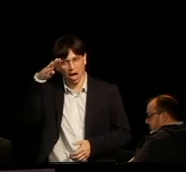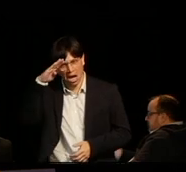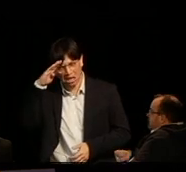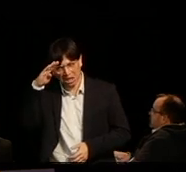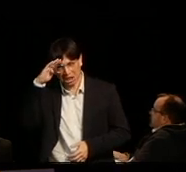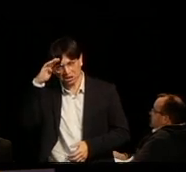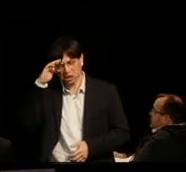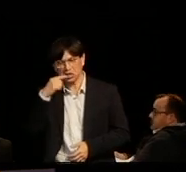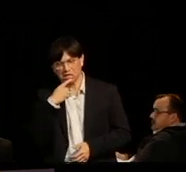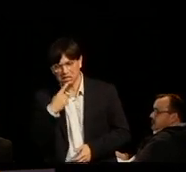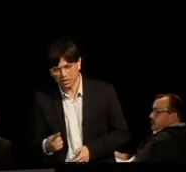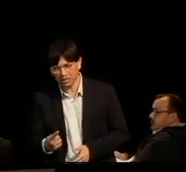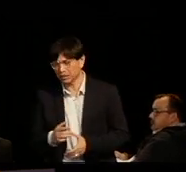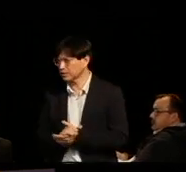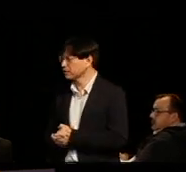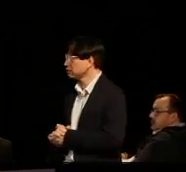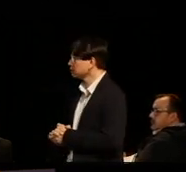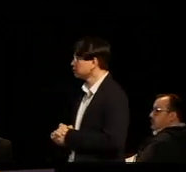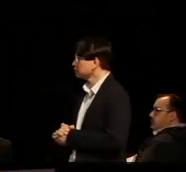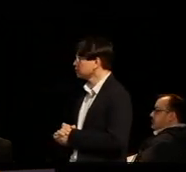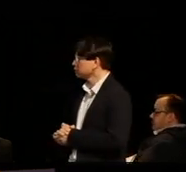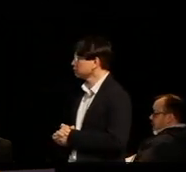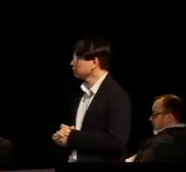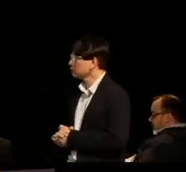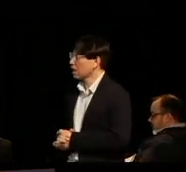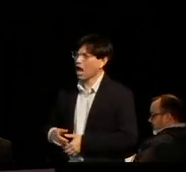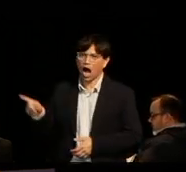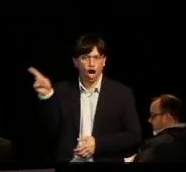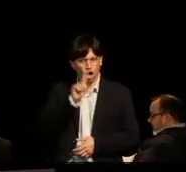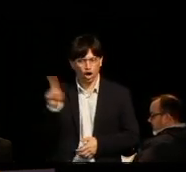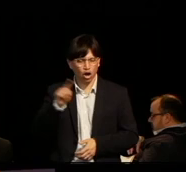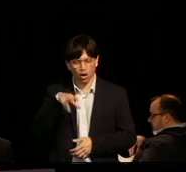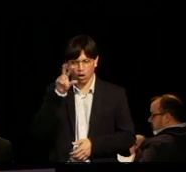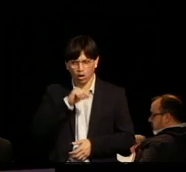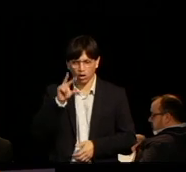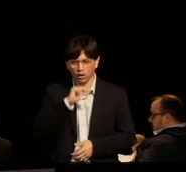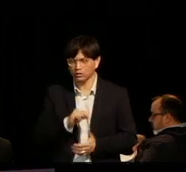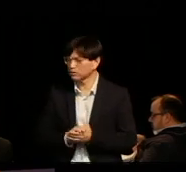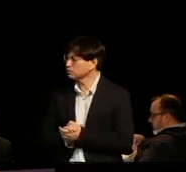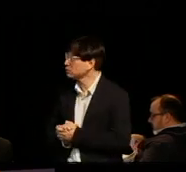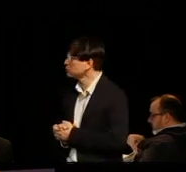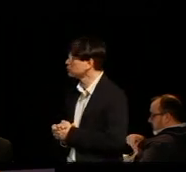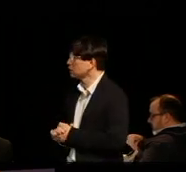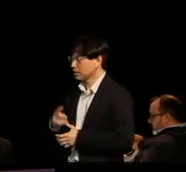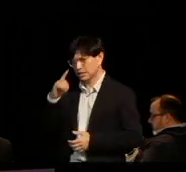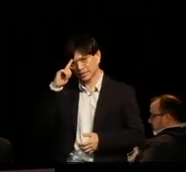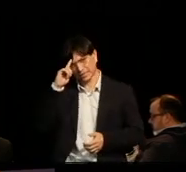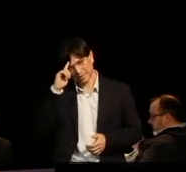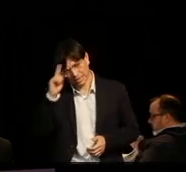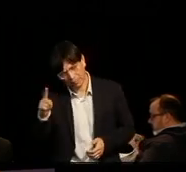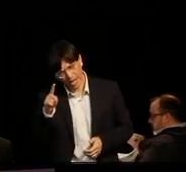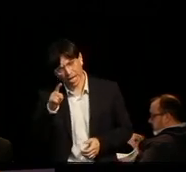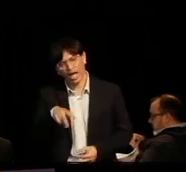verbale ma anche al paraverbale e anche al non verbale sapere che sto